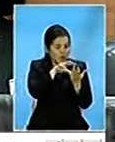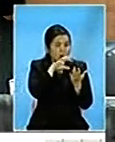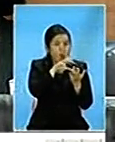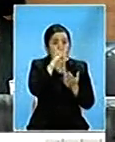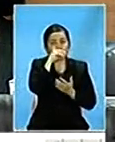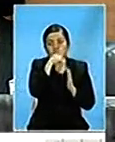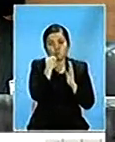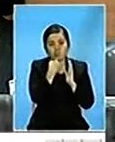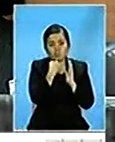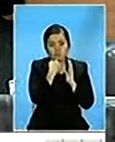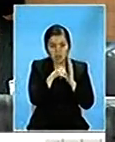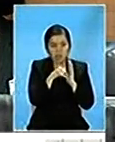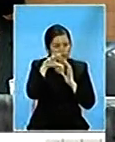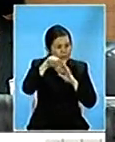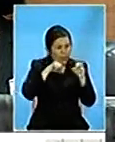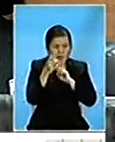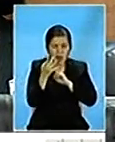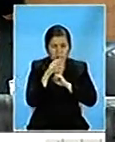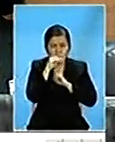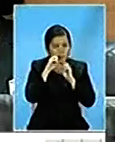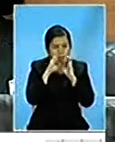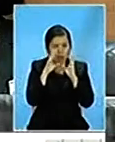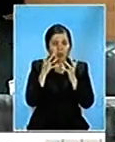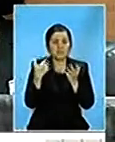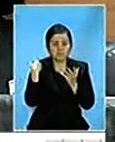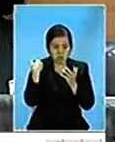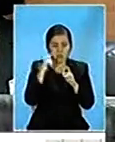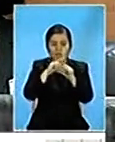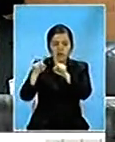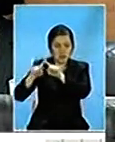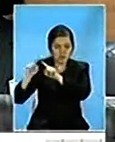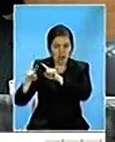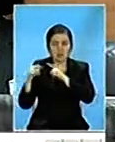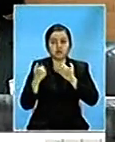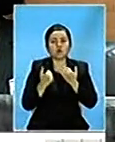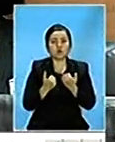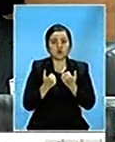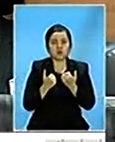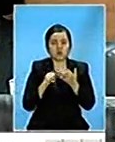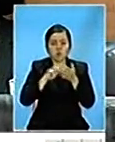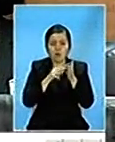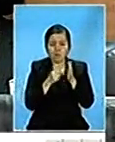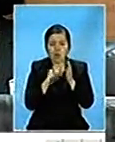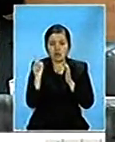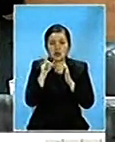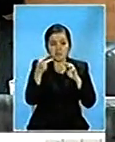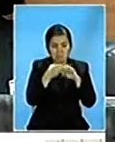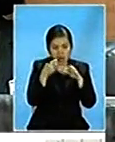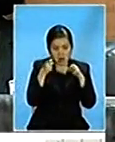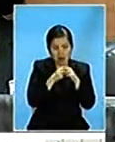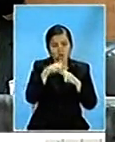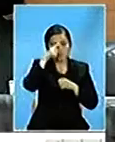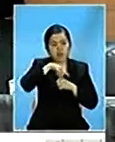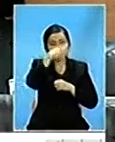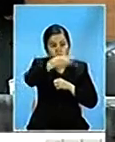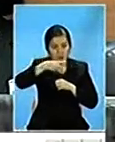ต้องจับใจความไม่ได้สิ่งต่างๆเหล่านี้นะคะเป็นสิ่งที่จะสะท้อนให้เห็นถึงวิกฤตปัญหาภาษาไท